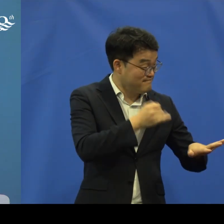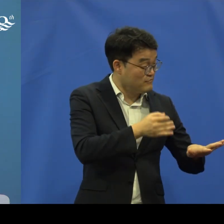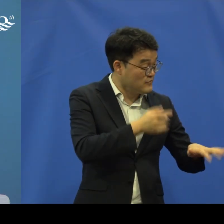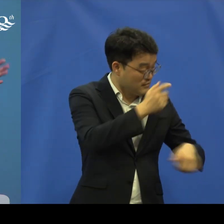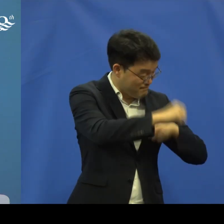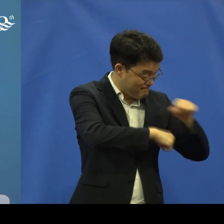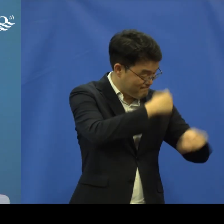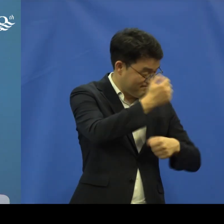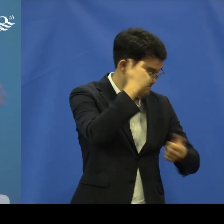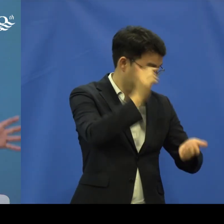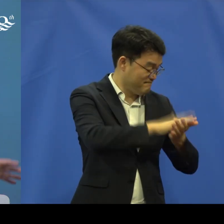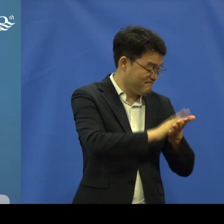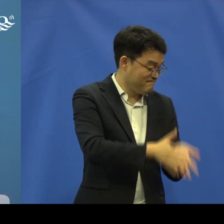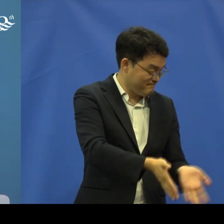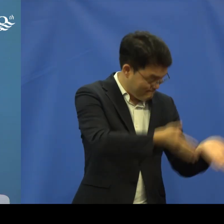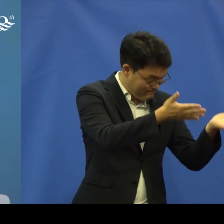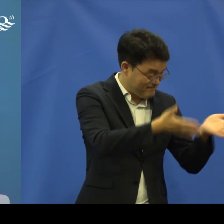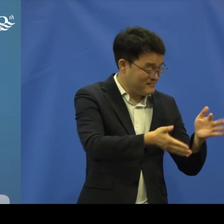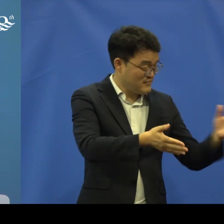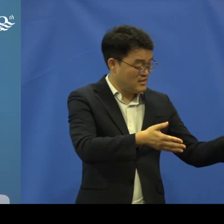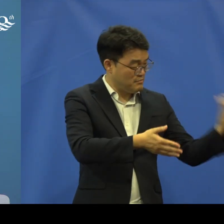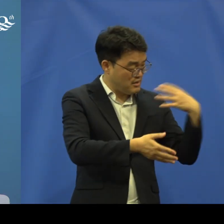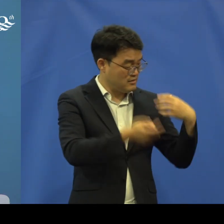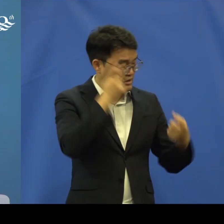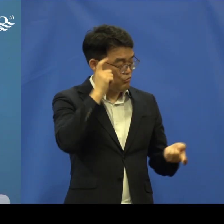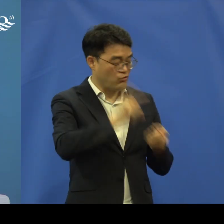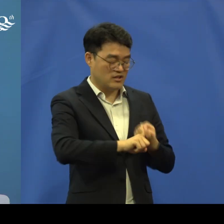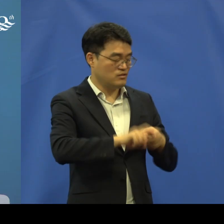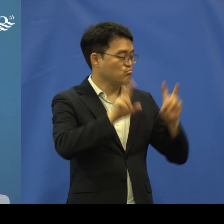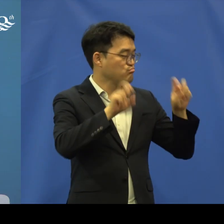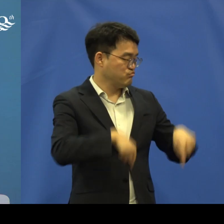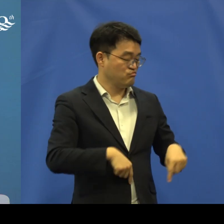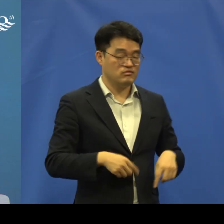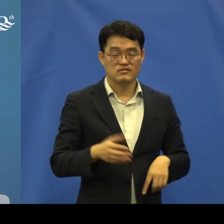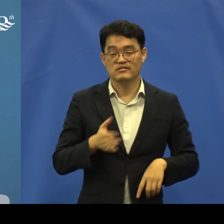관한 루머에 관심 자체가 없어요.